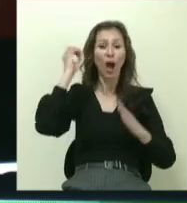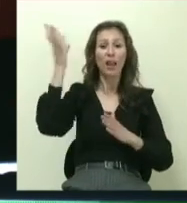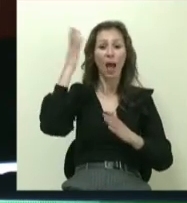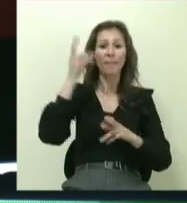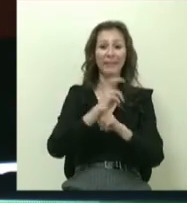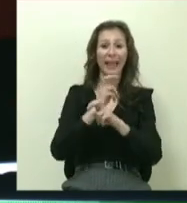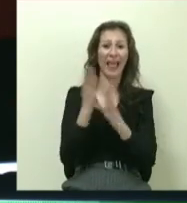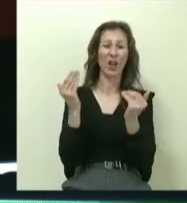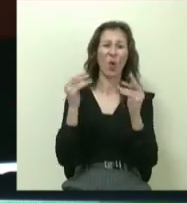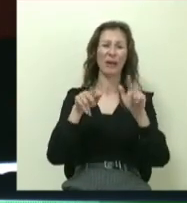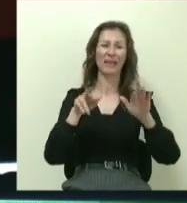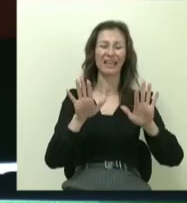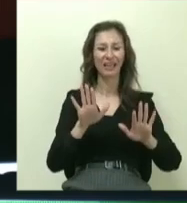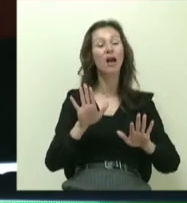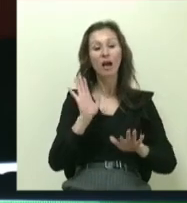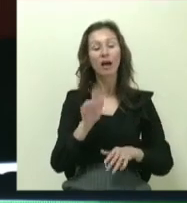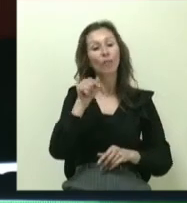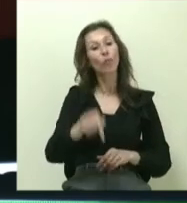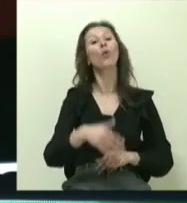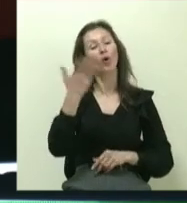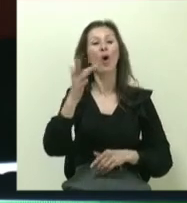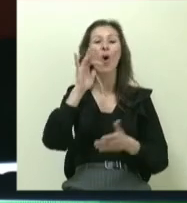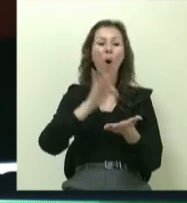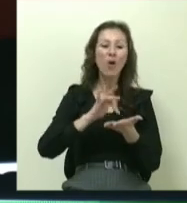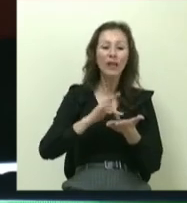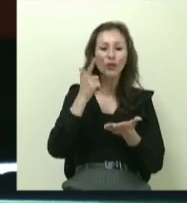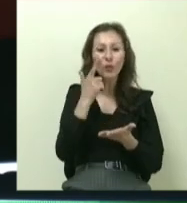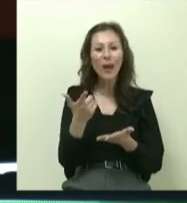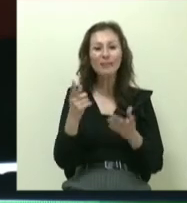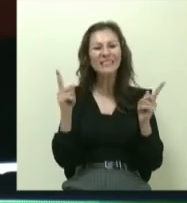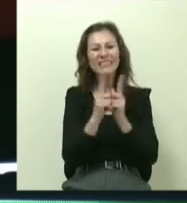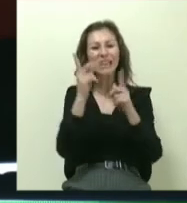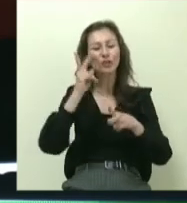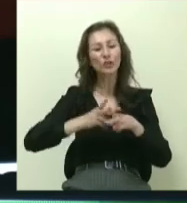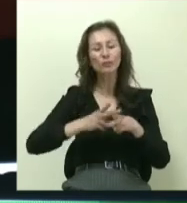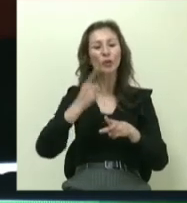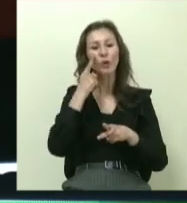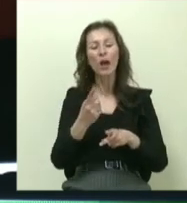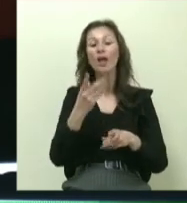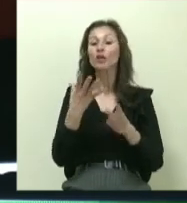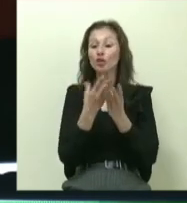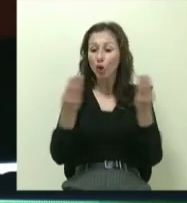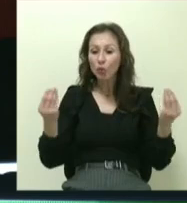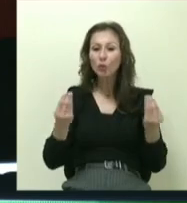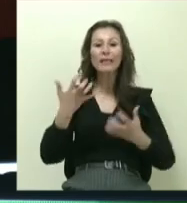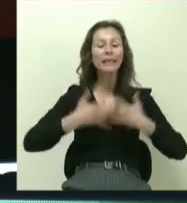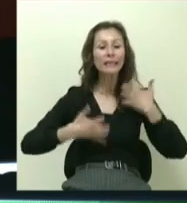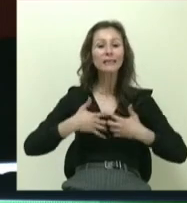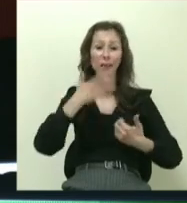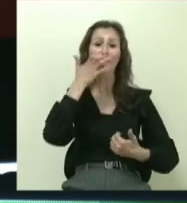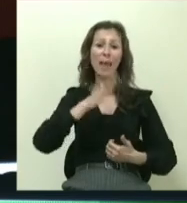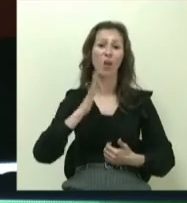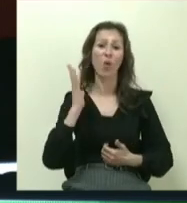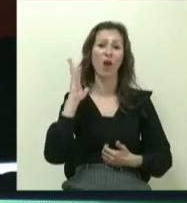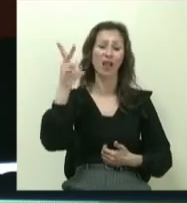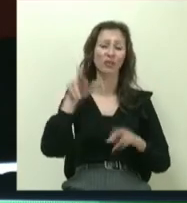haline gelmiş durumda dahası orta vadede gelişebilecek potansiyel çoklu krizler bekleniyor